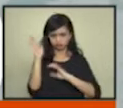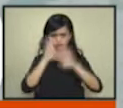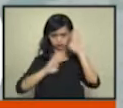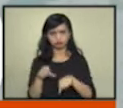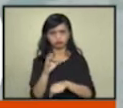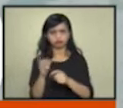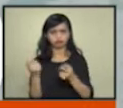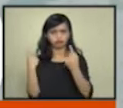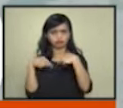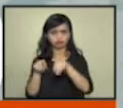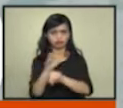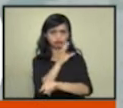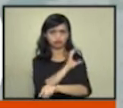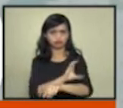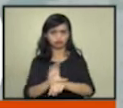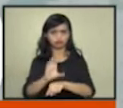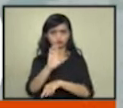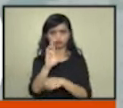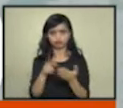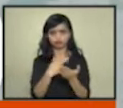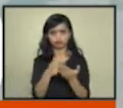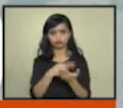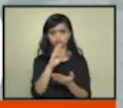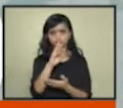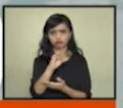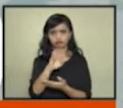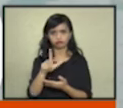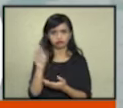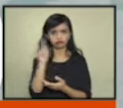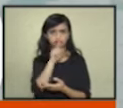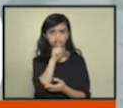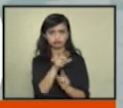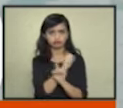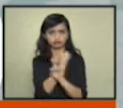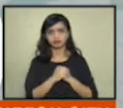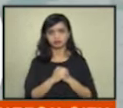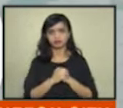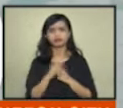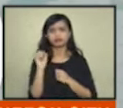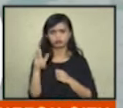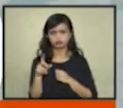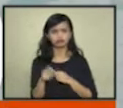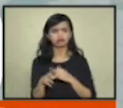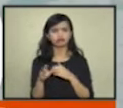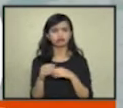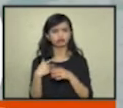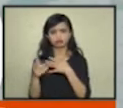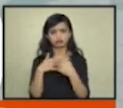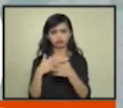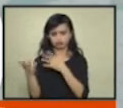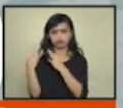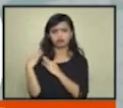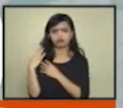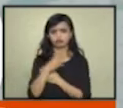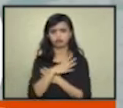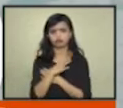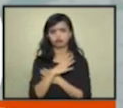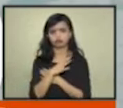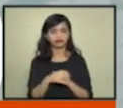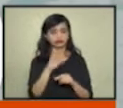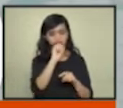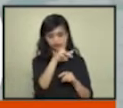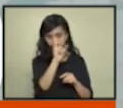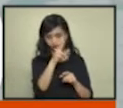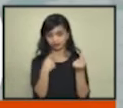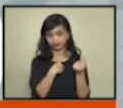Pwede nyo i-check doon sa rice mill kung ano hong talaga sitwasyon nila doon o yung Pepe. Kung ano hong kasalanan ko, open naman ako sa investigasyon eh.